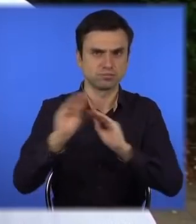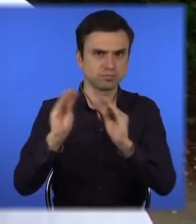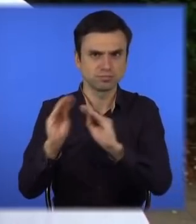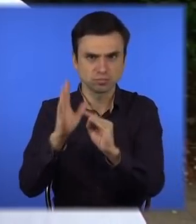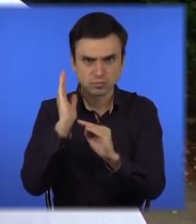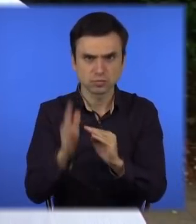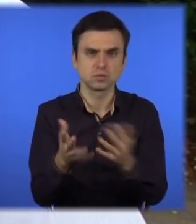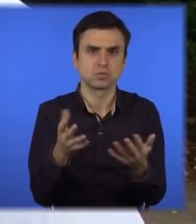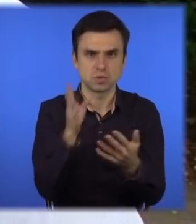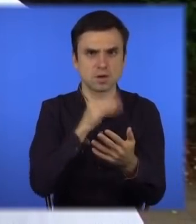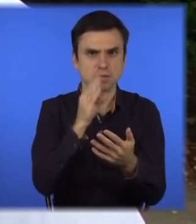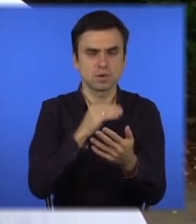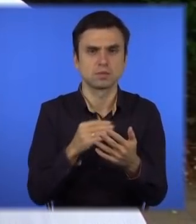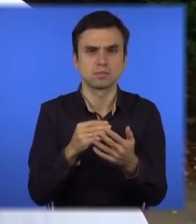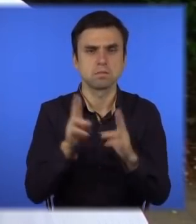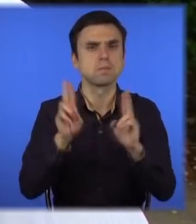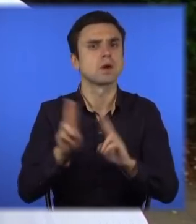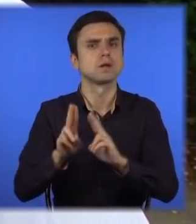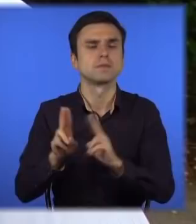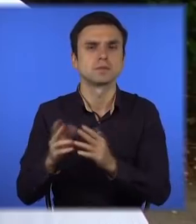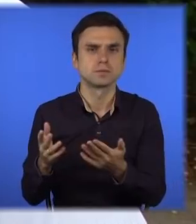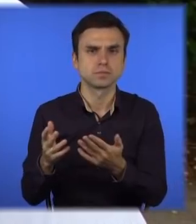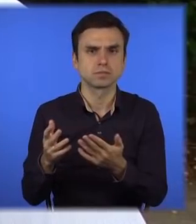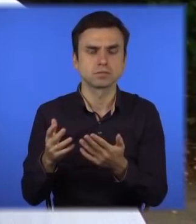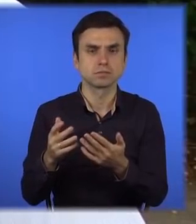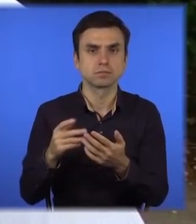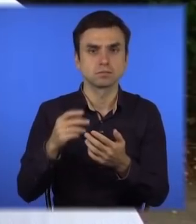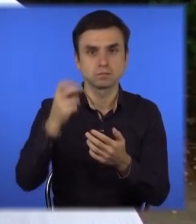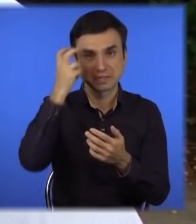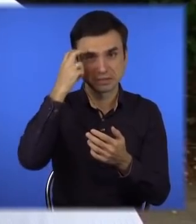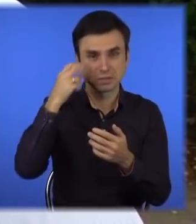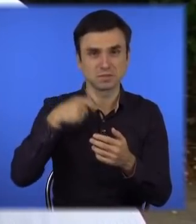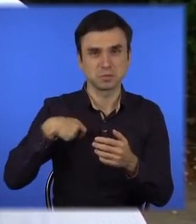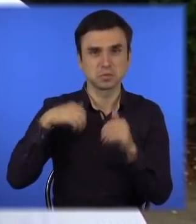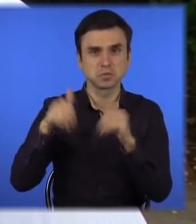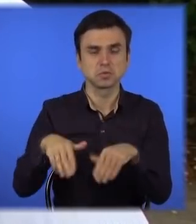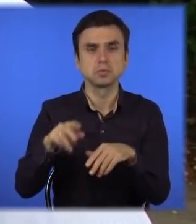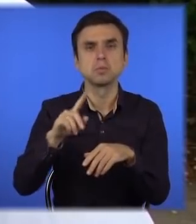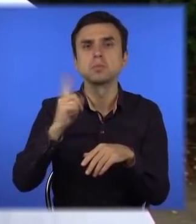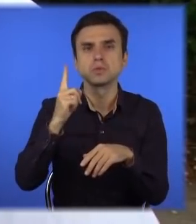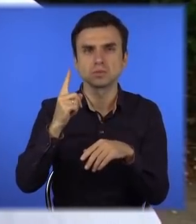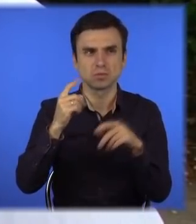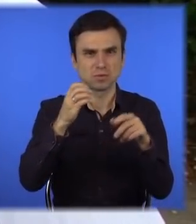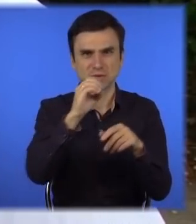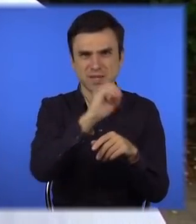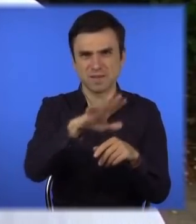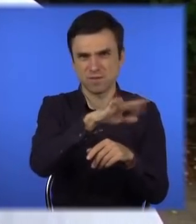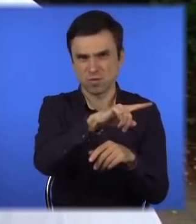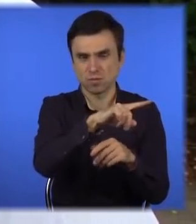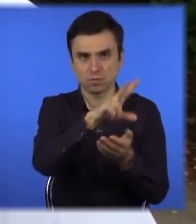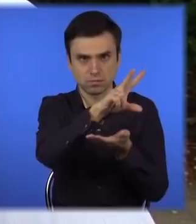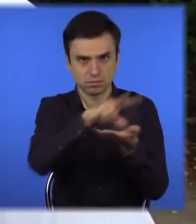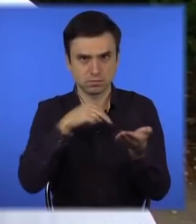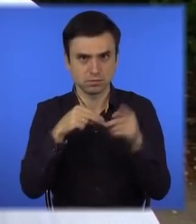многих операций по налогообложению не использовать в принципе. И именно поэтому на сегодняшний